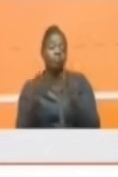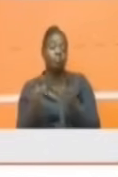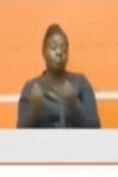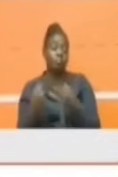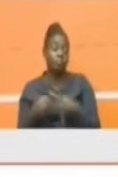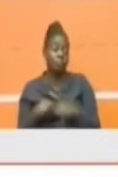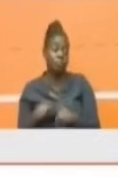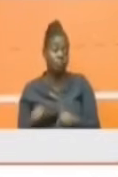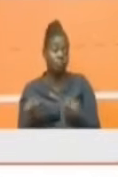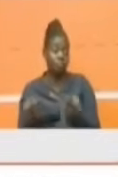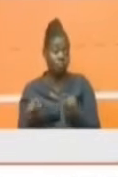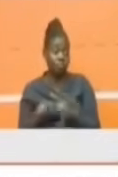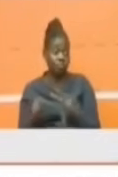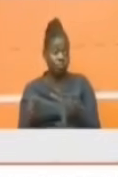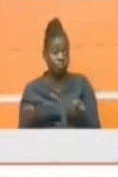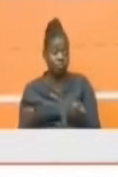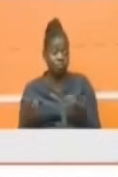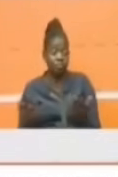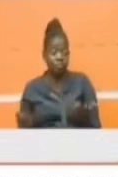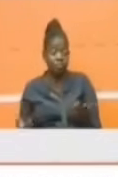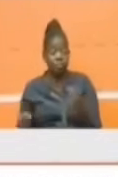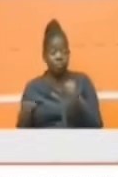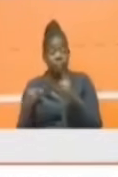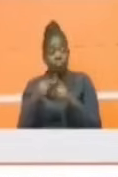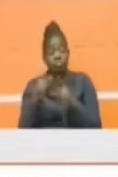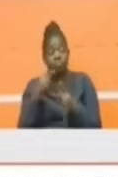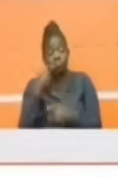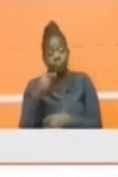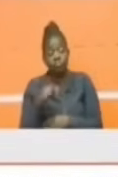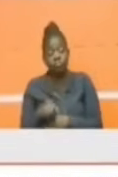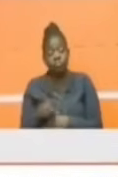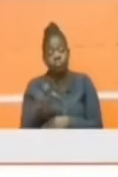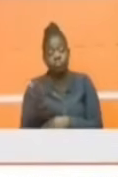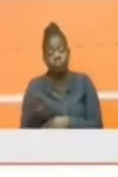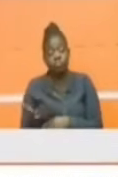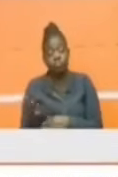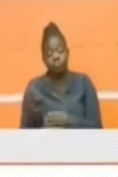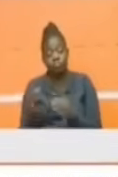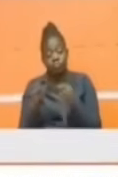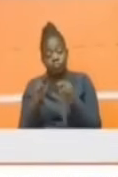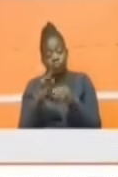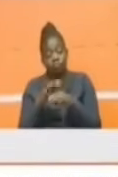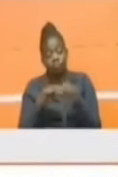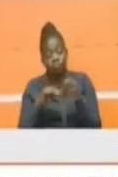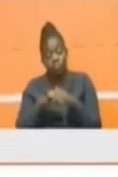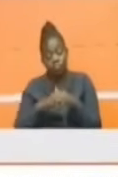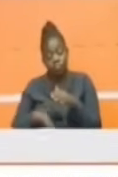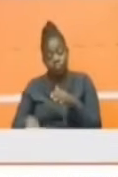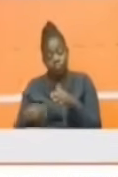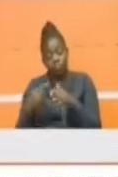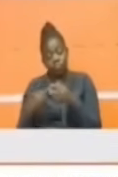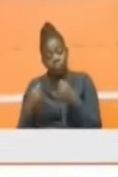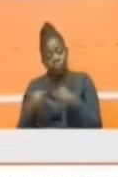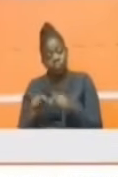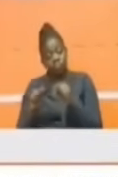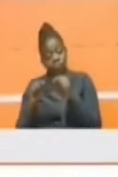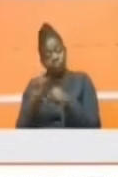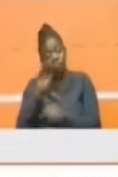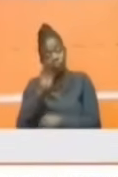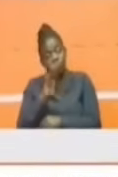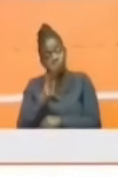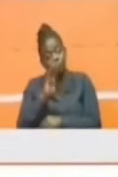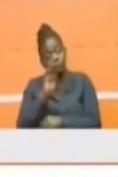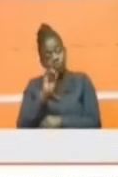nkola ategwe yakatwega takolero kugamba ntya it is never too late choino kola kwe kujali ku prof bio